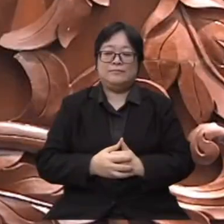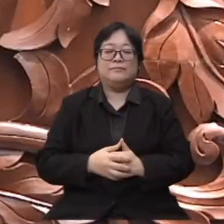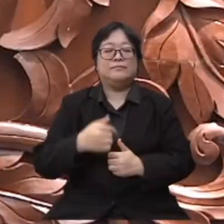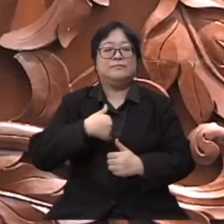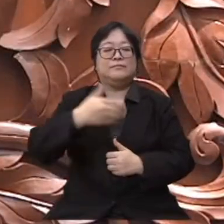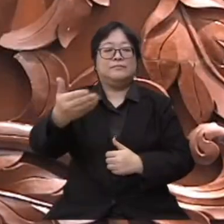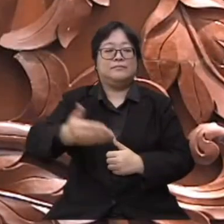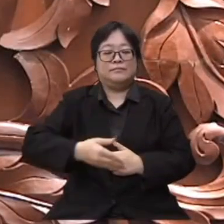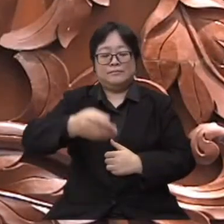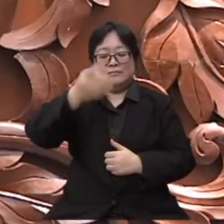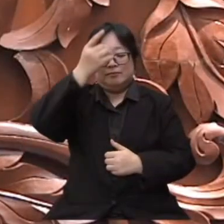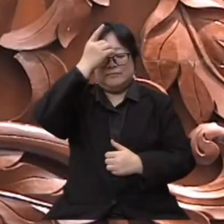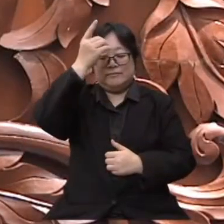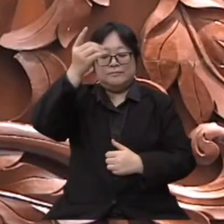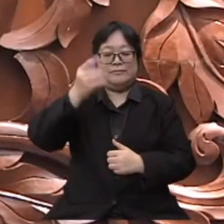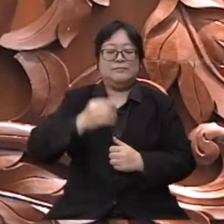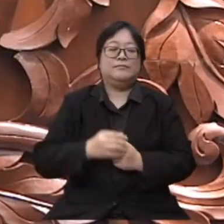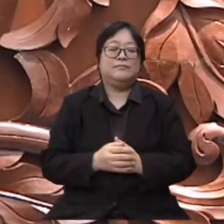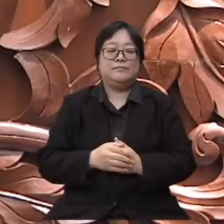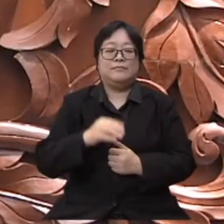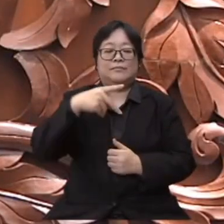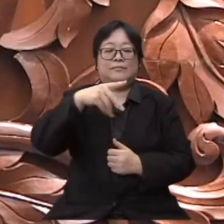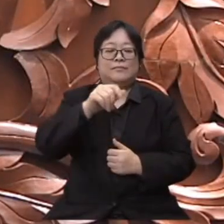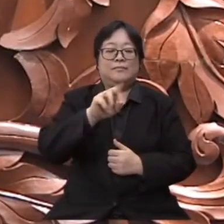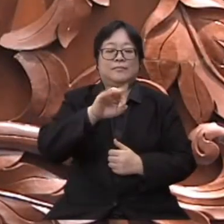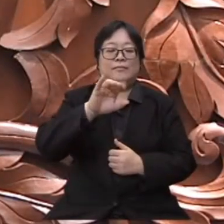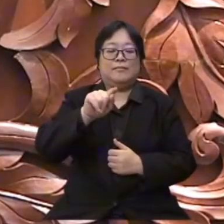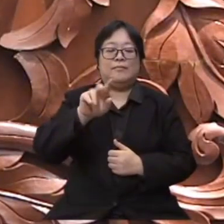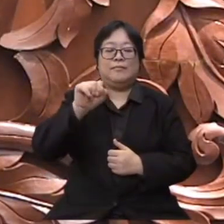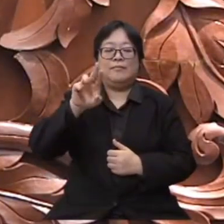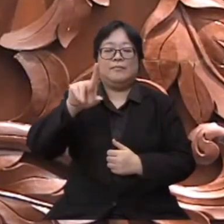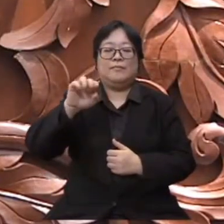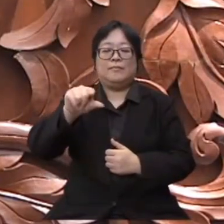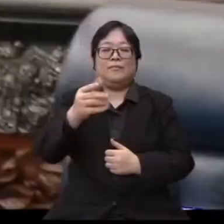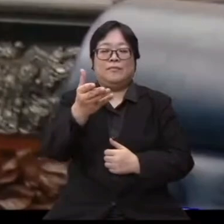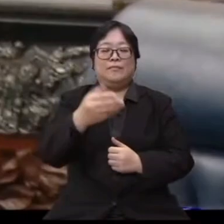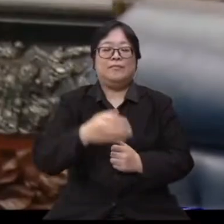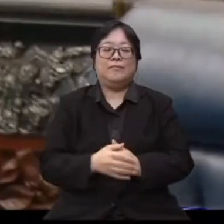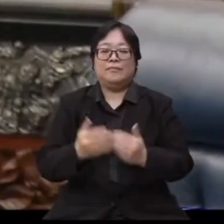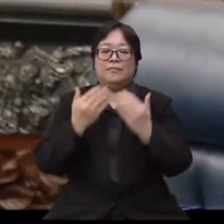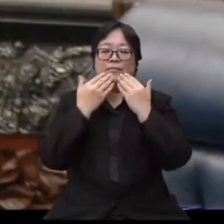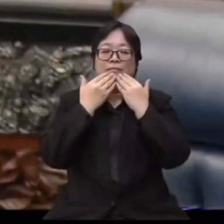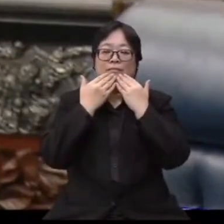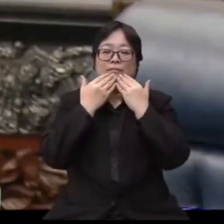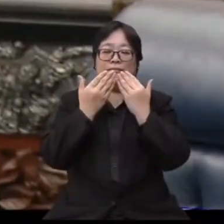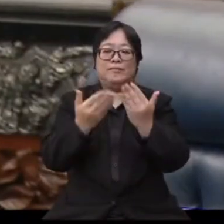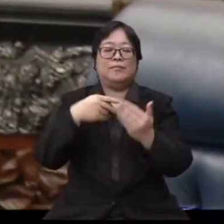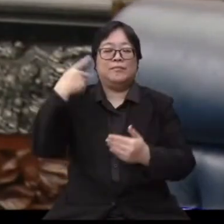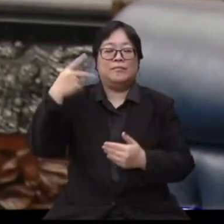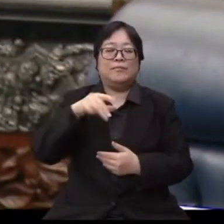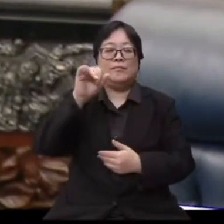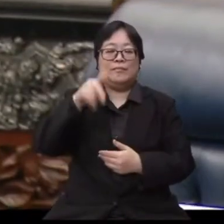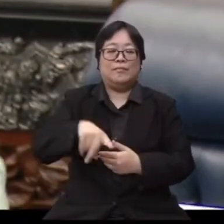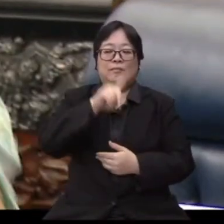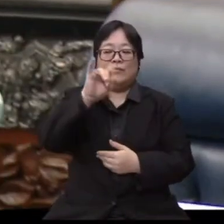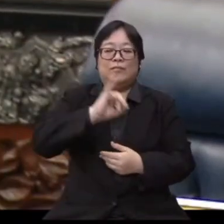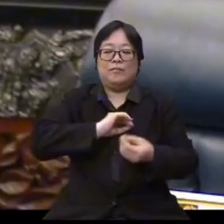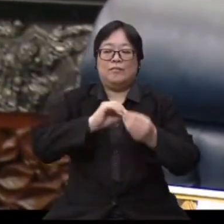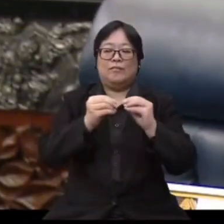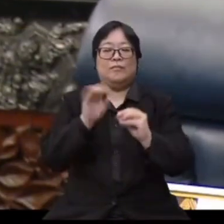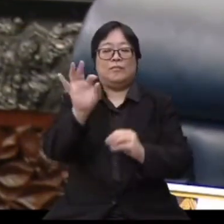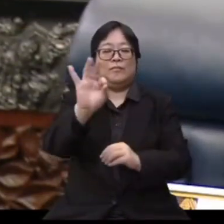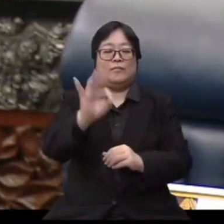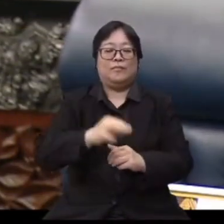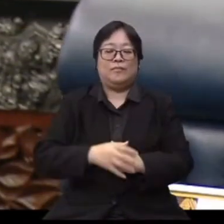Saya jemput Datuk Seri Dr. Noraini Ahmad Parit Solong. Terima kasih Puan Yang Dipertua. Soalan saya soalan